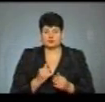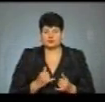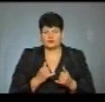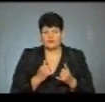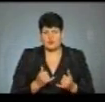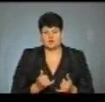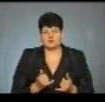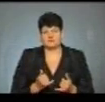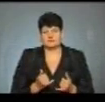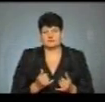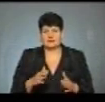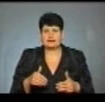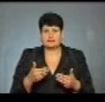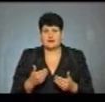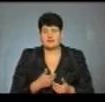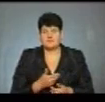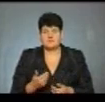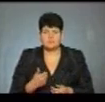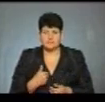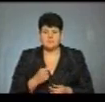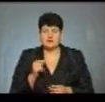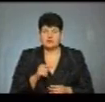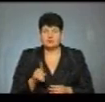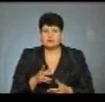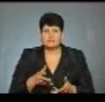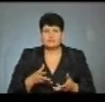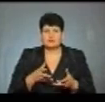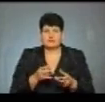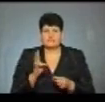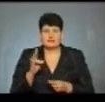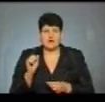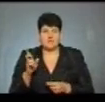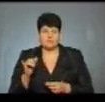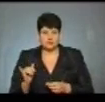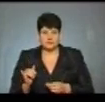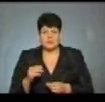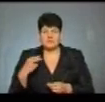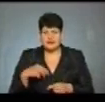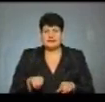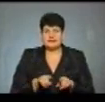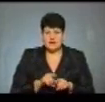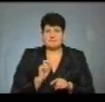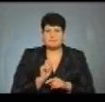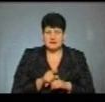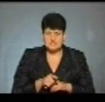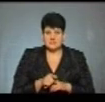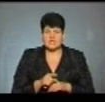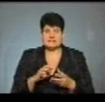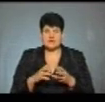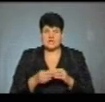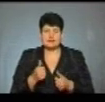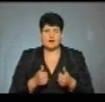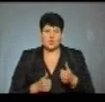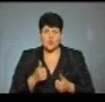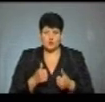повноваженнями надали ми їм при тому, щоб він впливав на НАБУ і ДБР. Тому що президент і так призначав за результатами